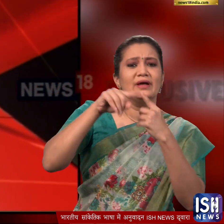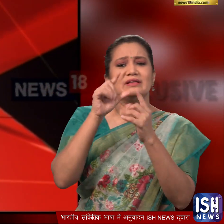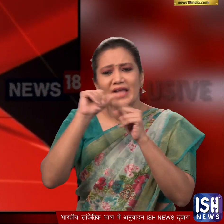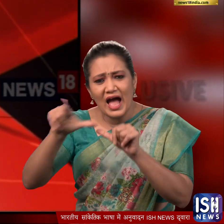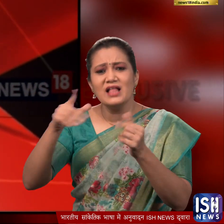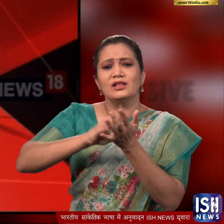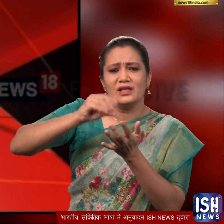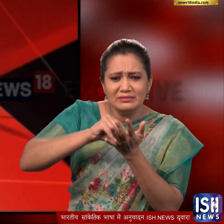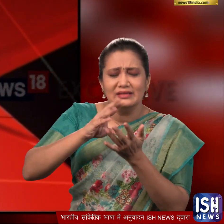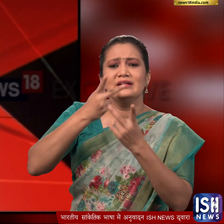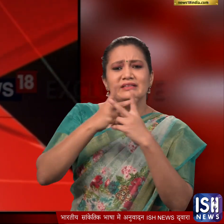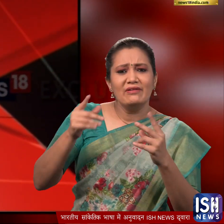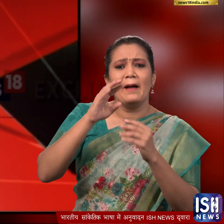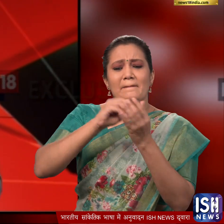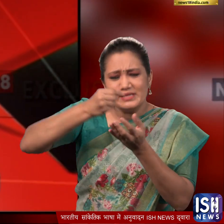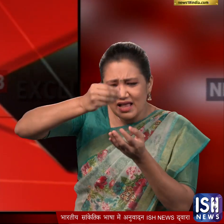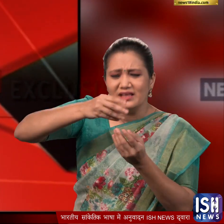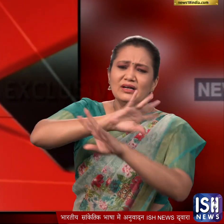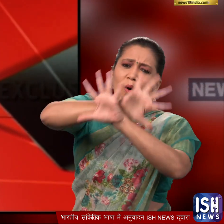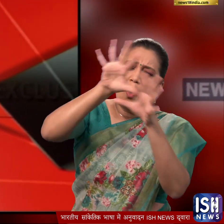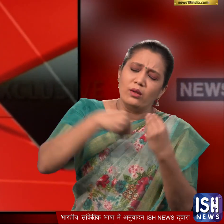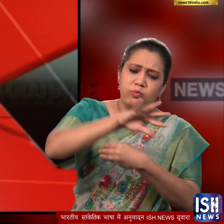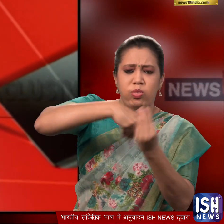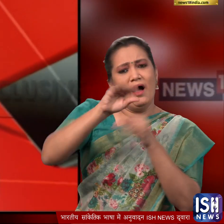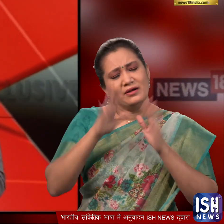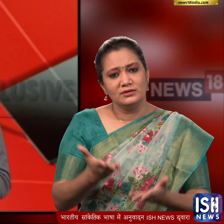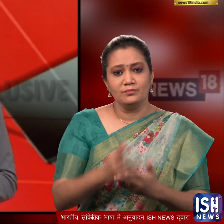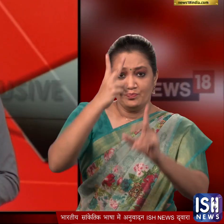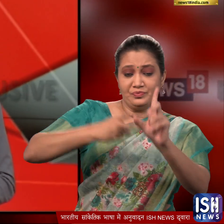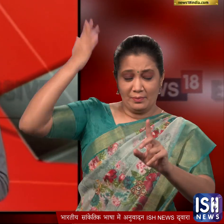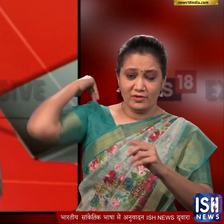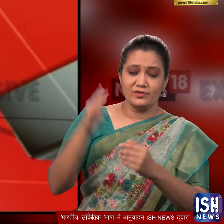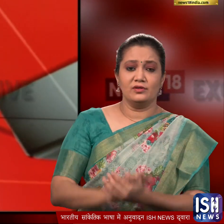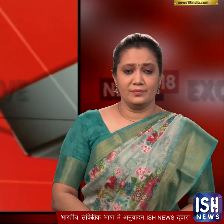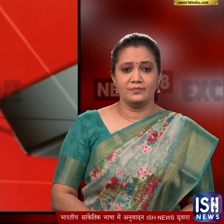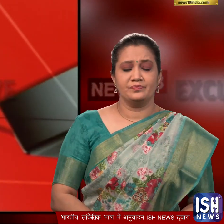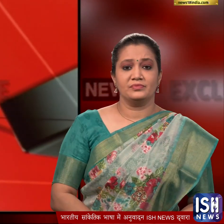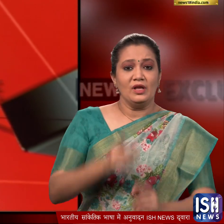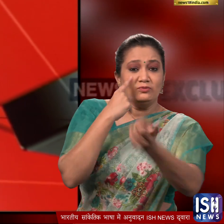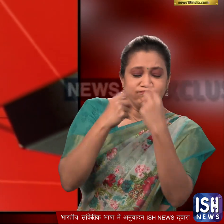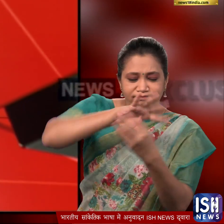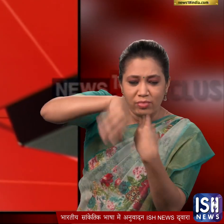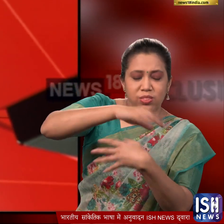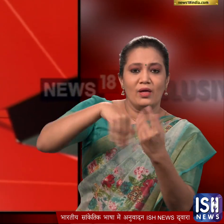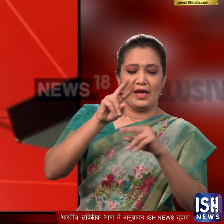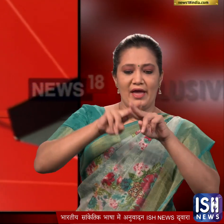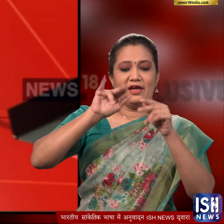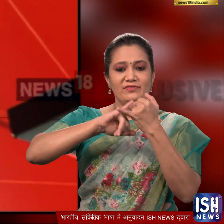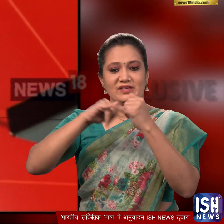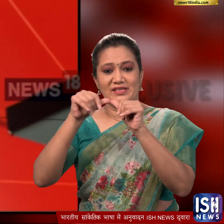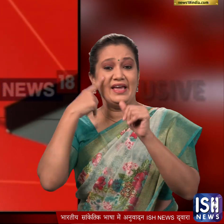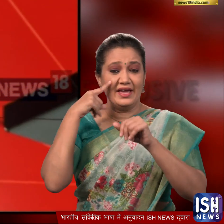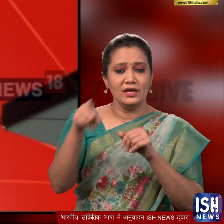बल्कि अनाज, दाल, तेल, मसाला सब में मिलावट है। 2 साल पहले खाने पीने के सामान में मिलावटखोरी की जांच करने वाली